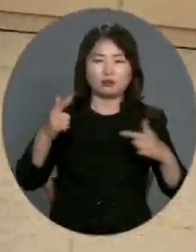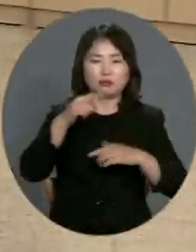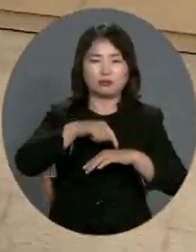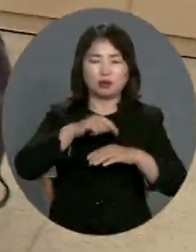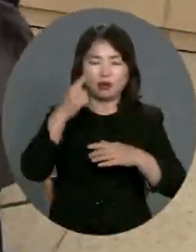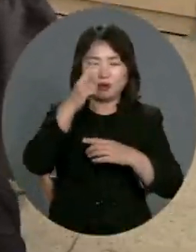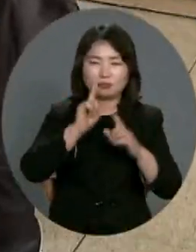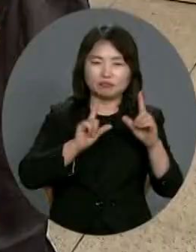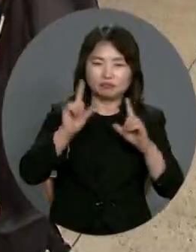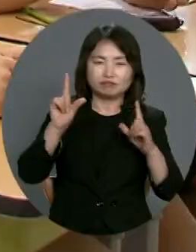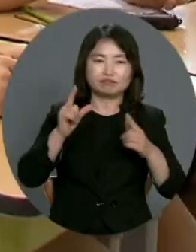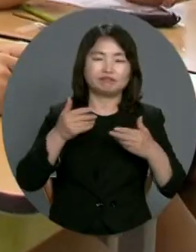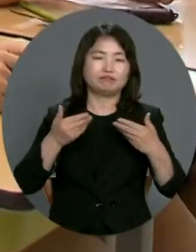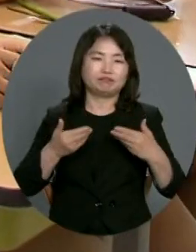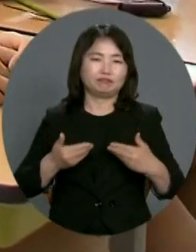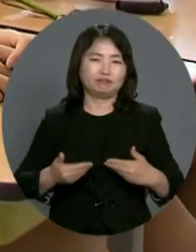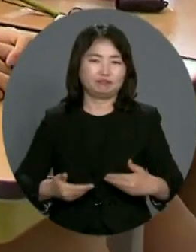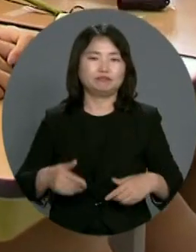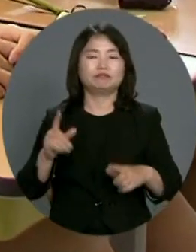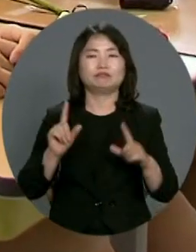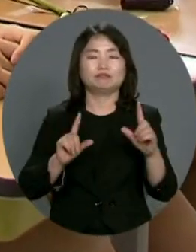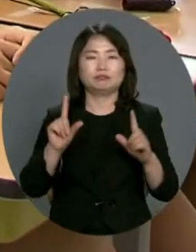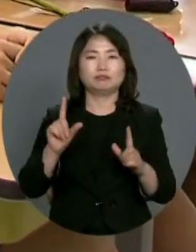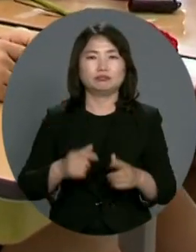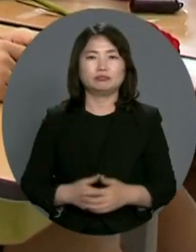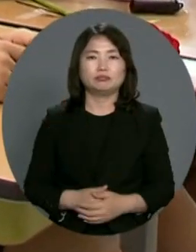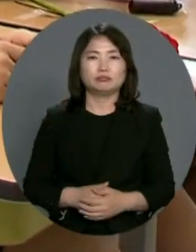학생들의 얼굴에도 금세 진지함이 묻어납니다.